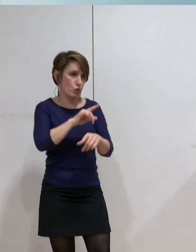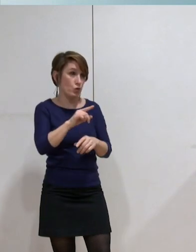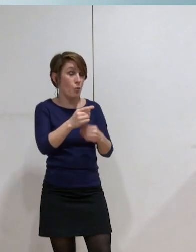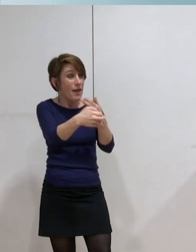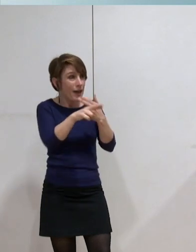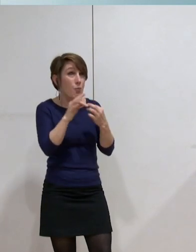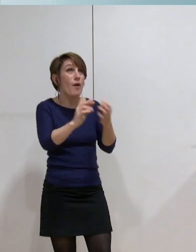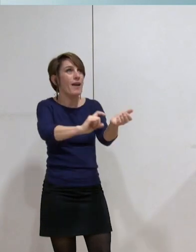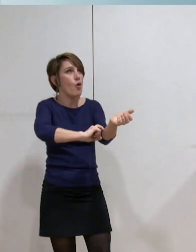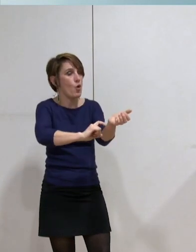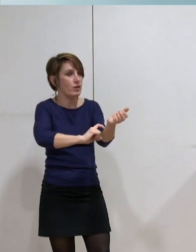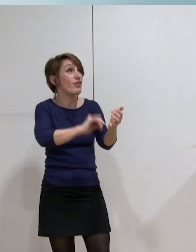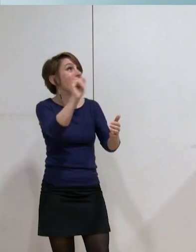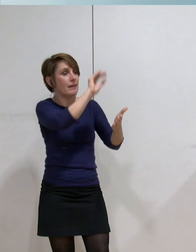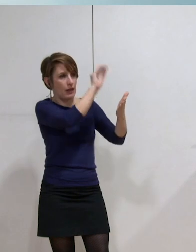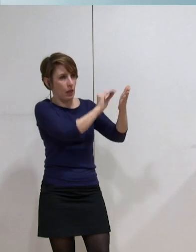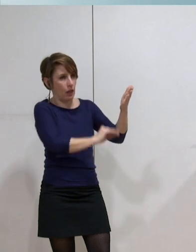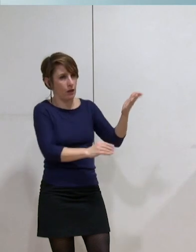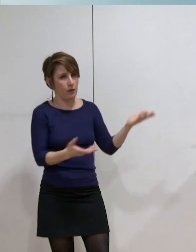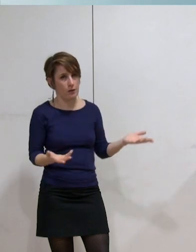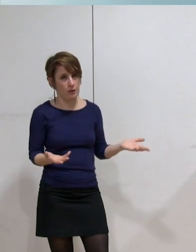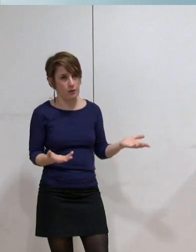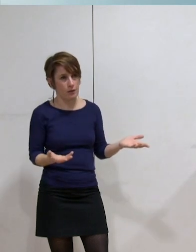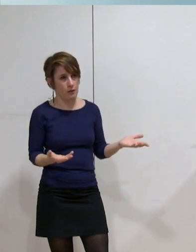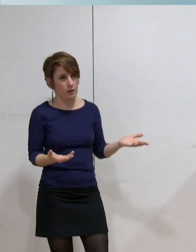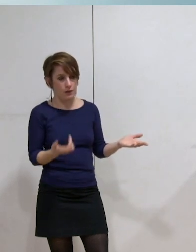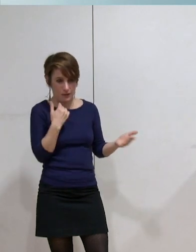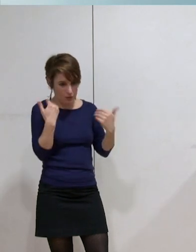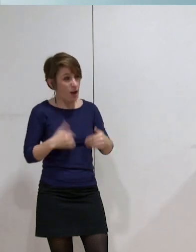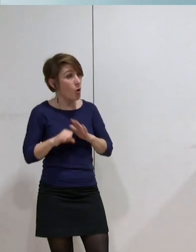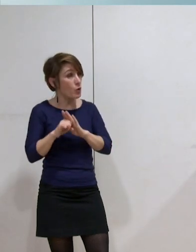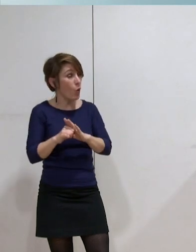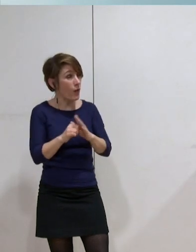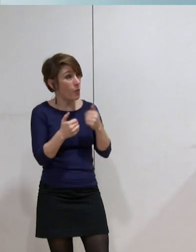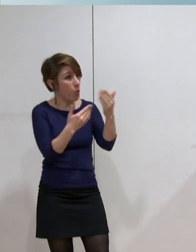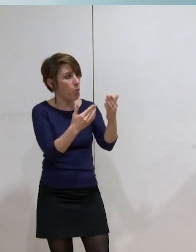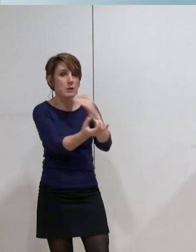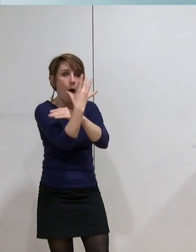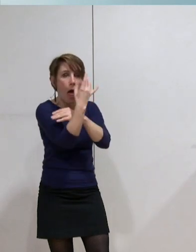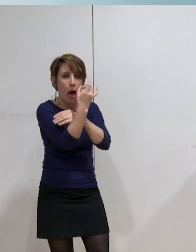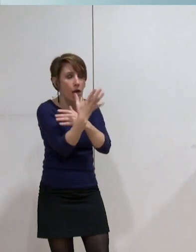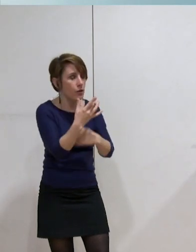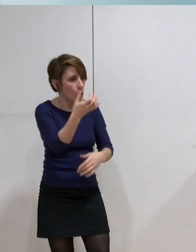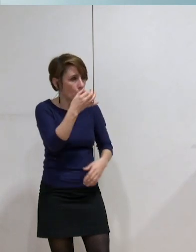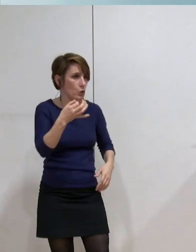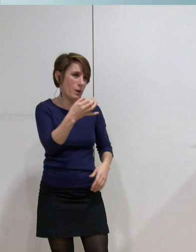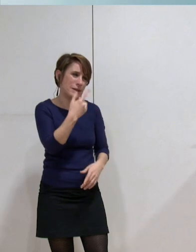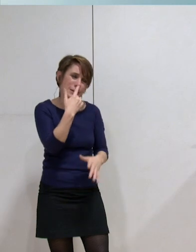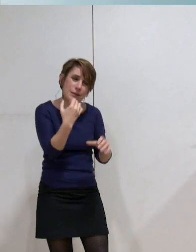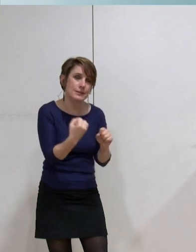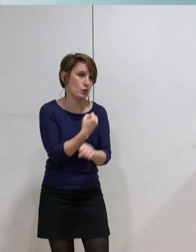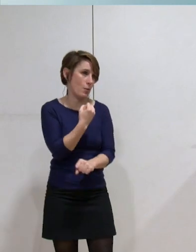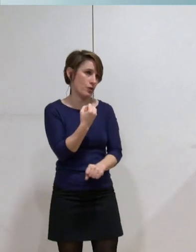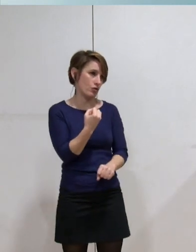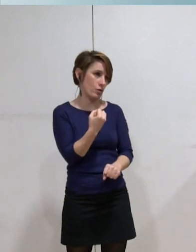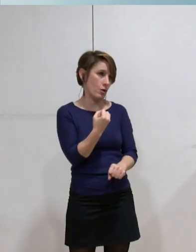sur l'origine et c'est toujours une erreur de se prononcer non pas sur